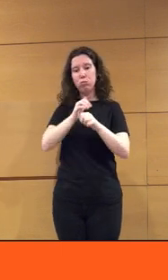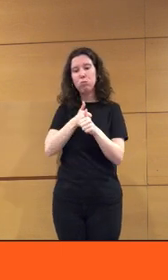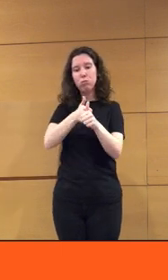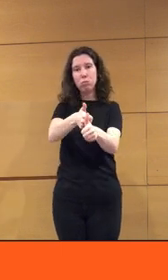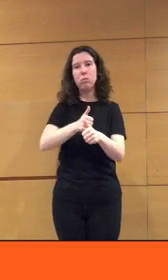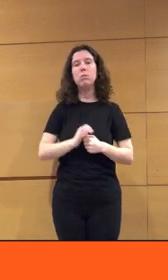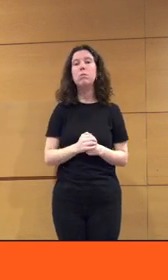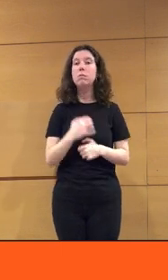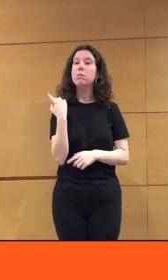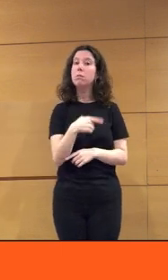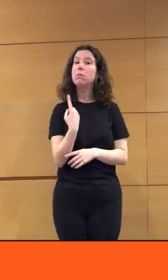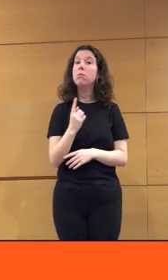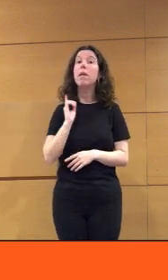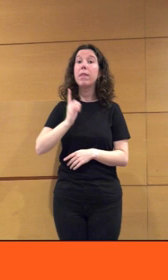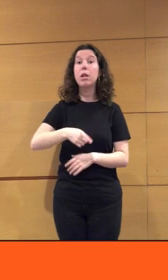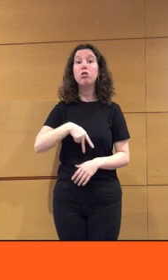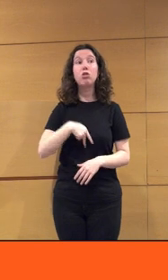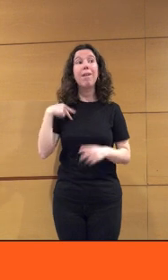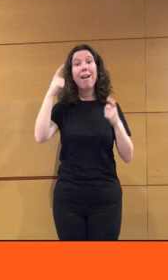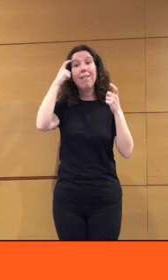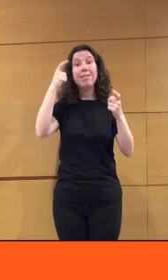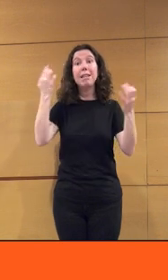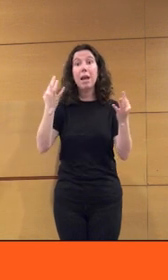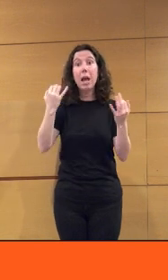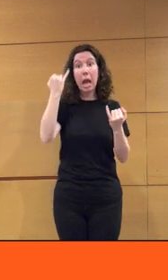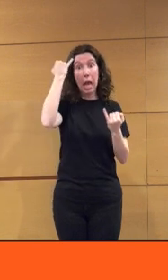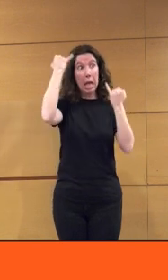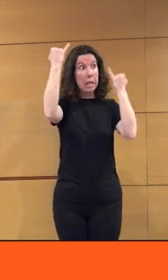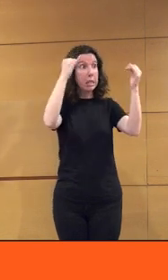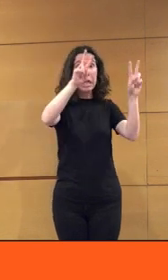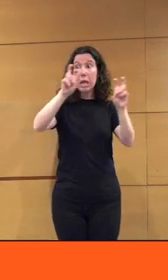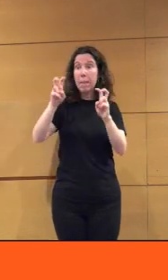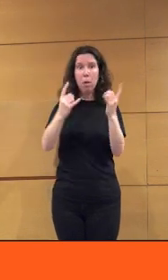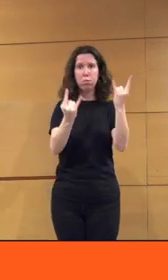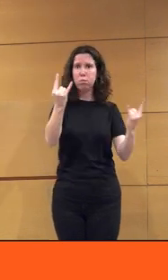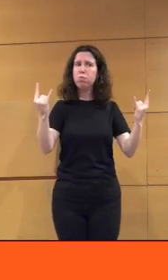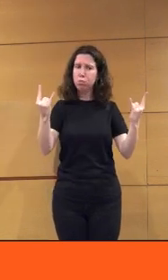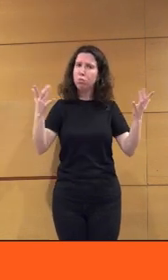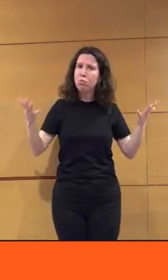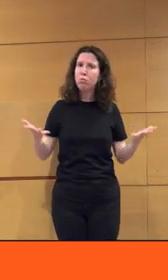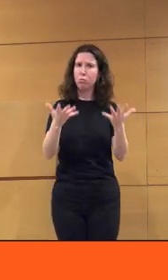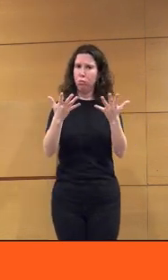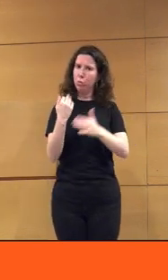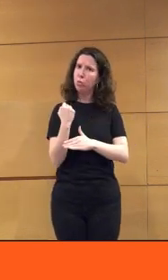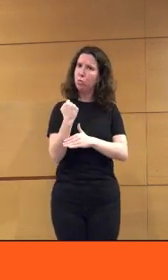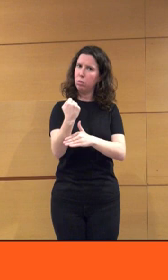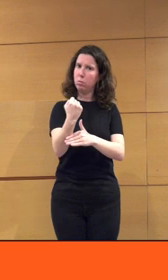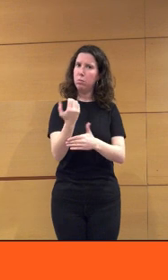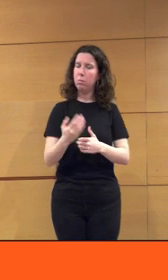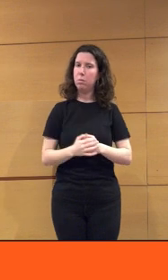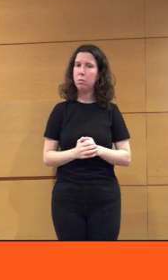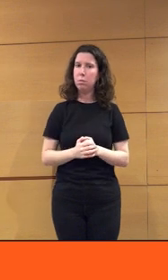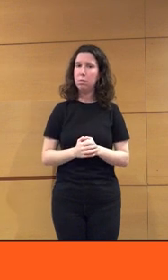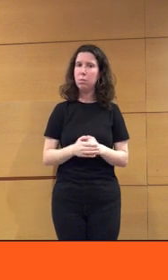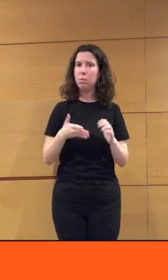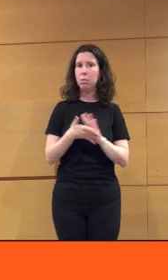fem també és intentar impulsar diferents iniciatives que ho serveixin i que donguin suport, perquè al final, és el que dic, ho hem de